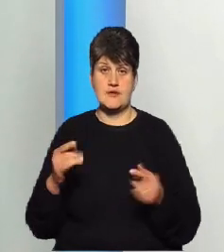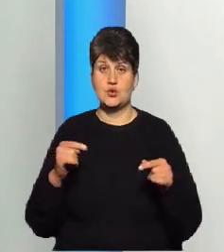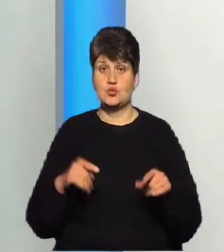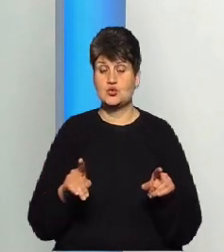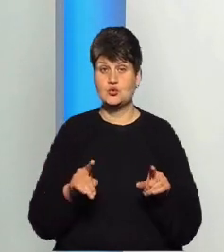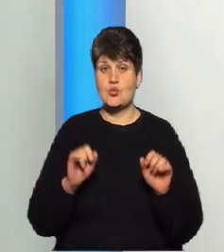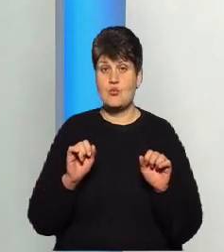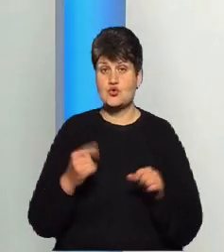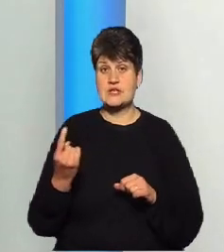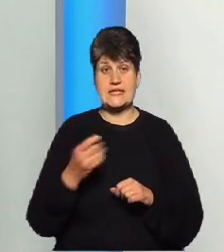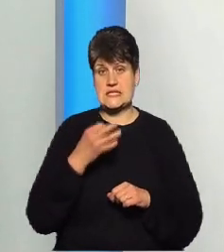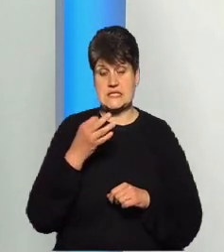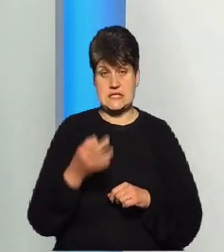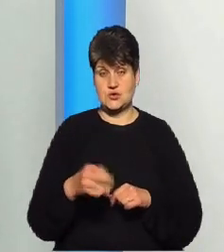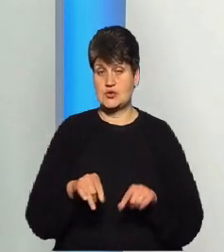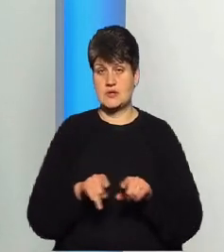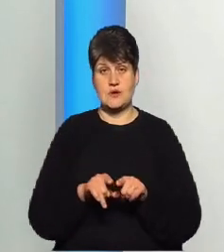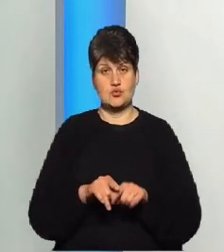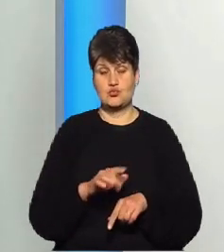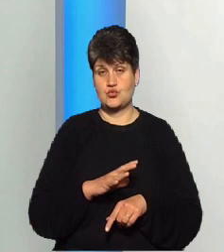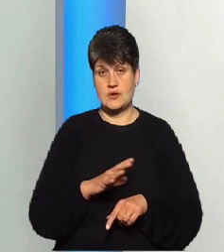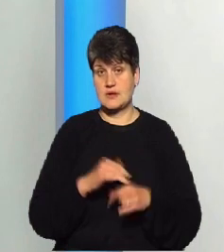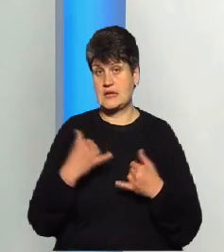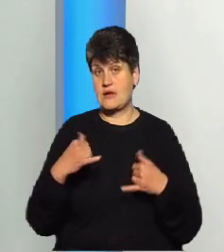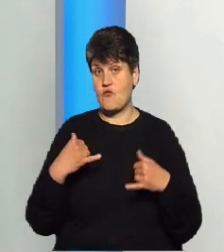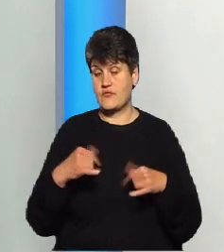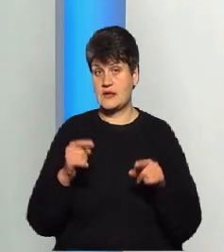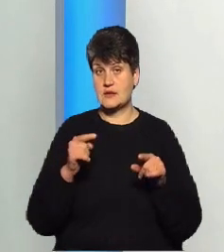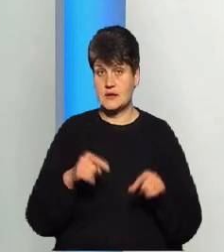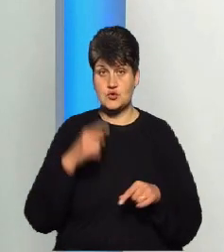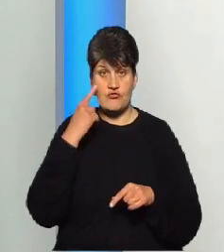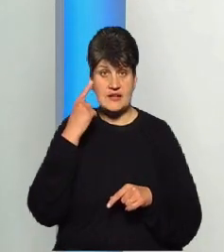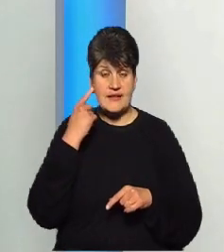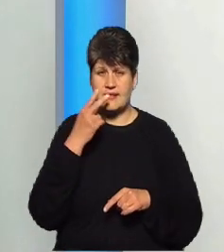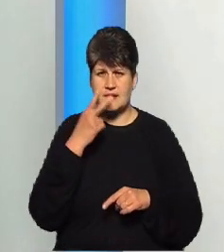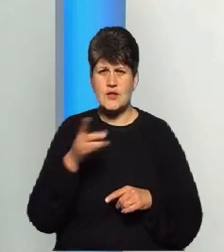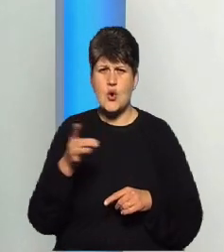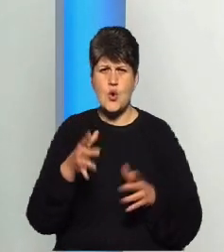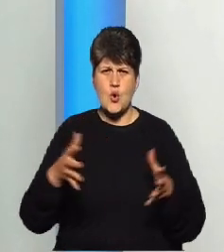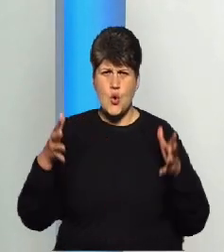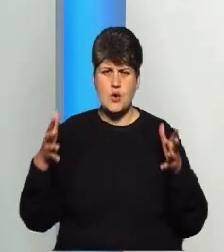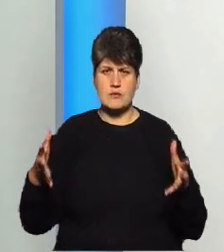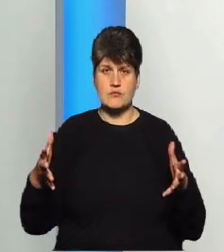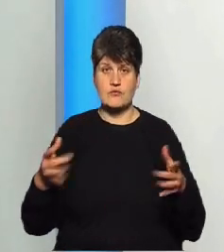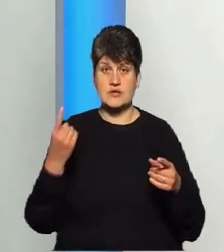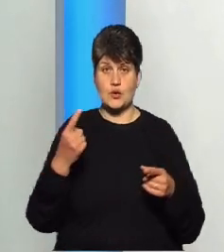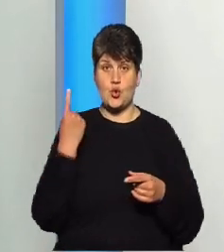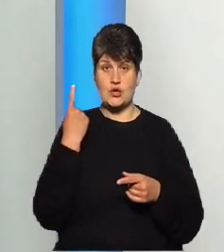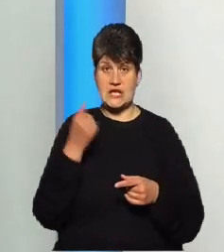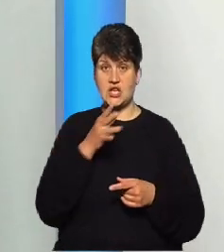так само була доволі подивована тим, що Китай, незважаючи на його розміри, знаходиться в одному часовому поясі. А він